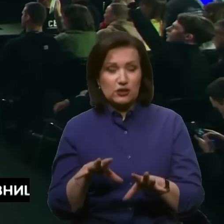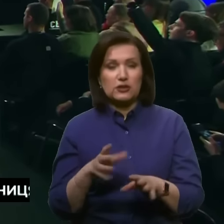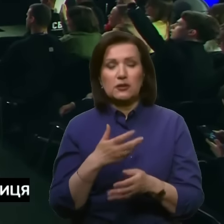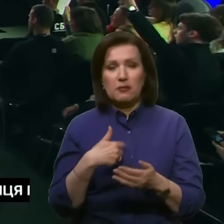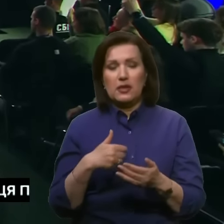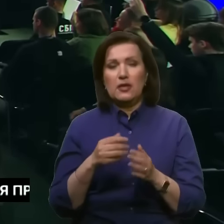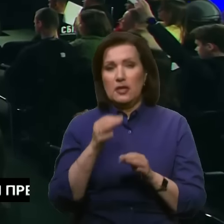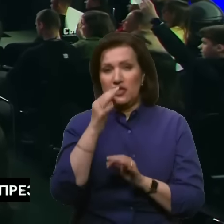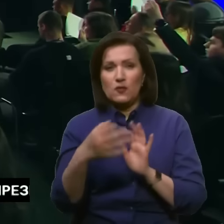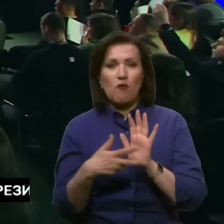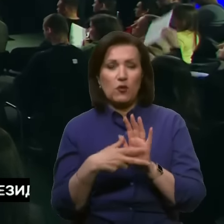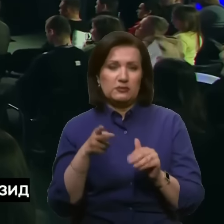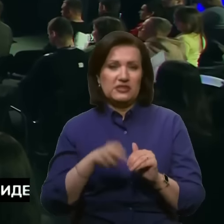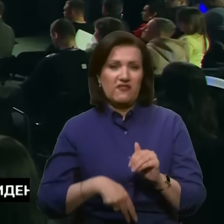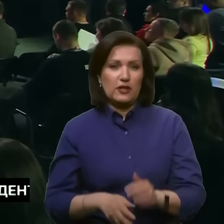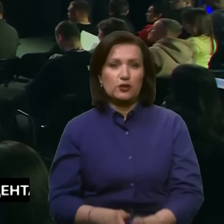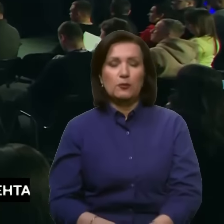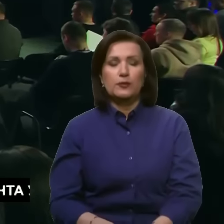ми рівно о 8-й завершимо.